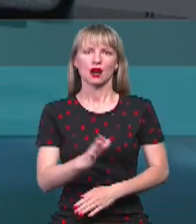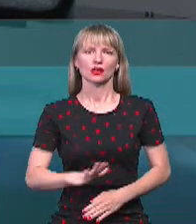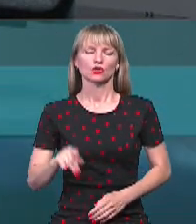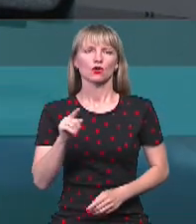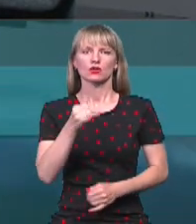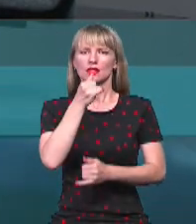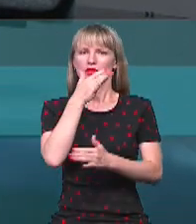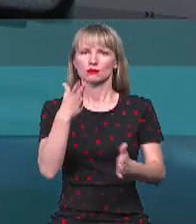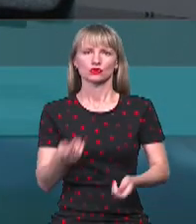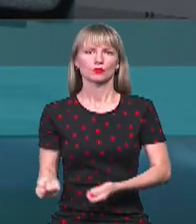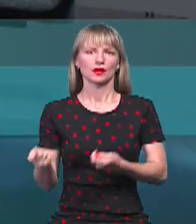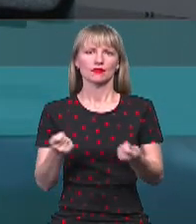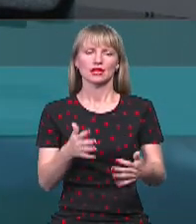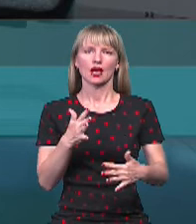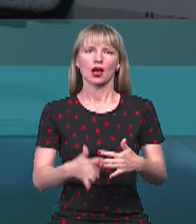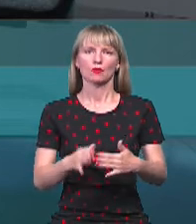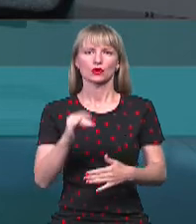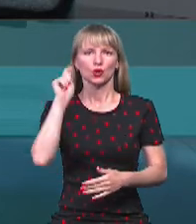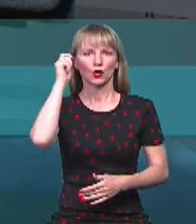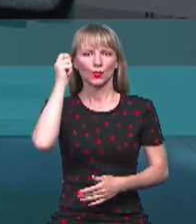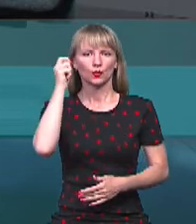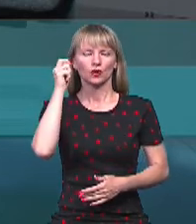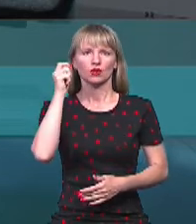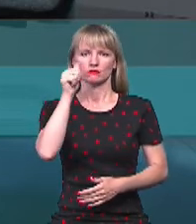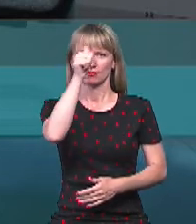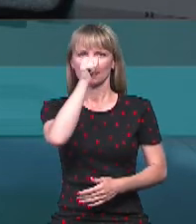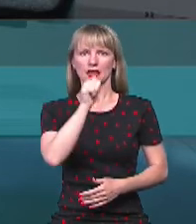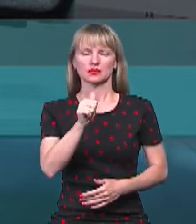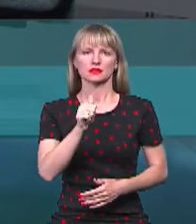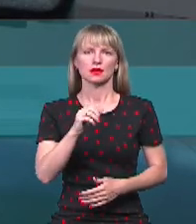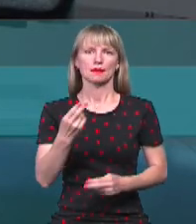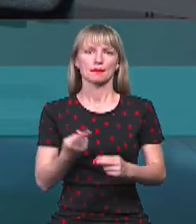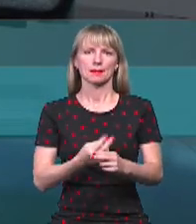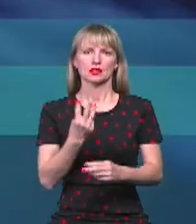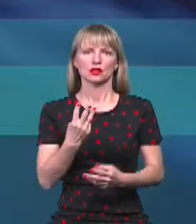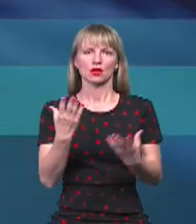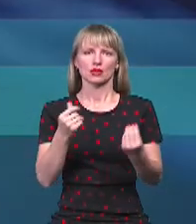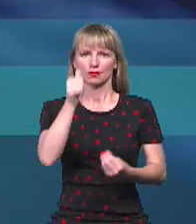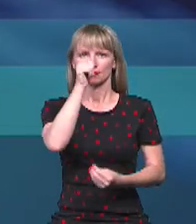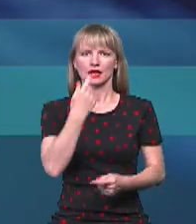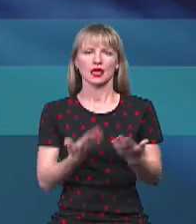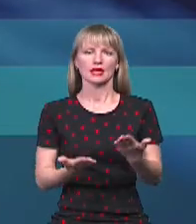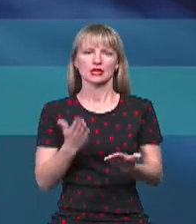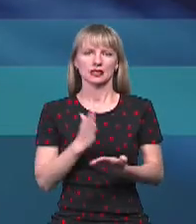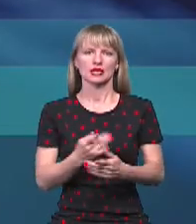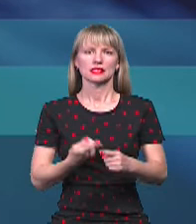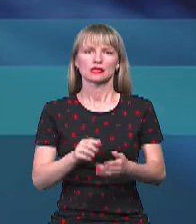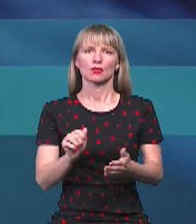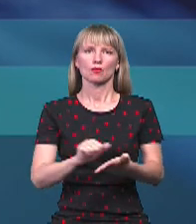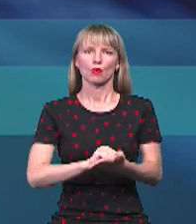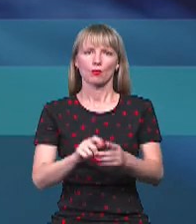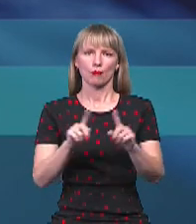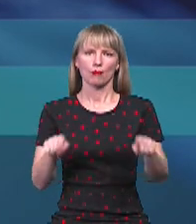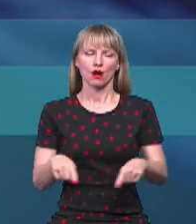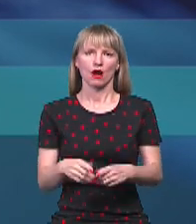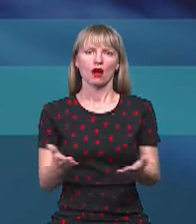он не сможет поставлять капусту и лук практически месяц, без трех дней месяц. Есть эта бумага, она приложена, как